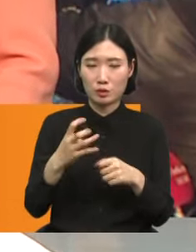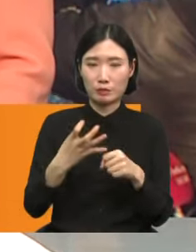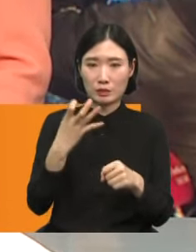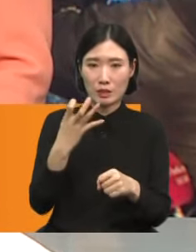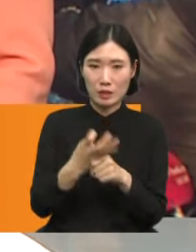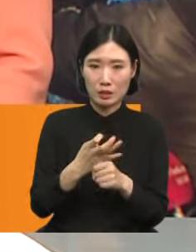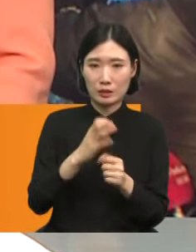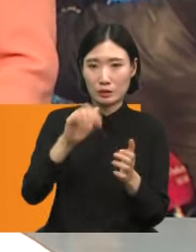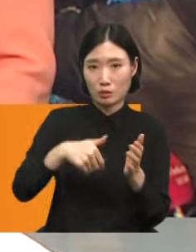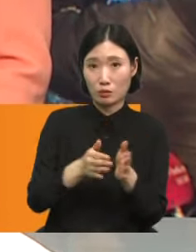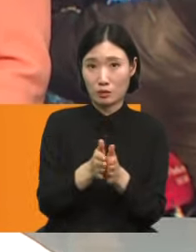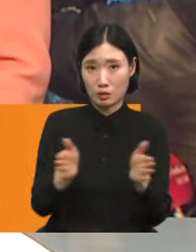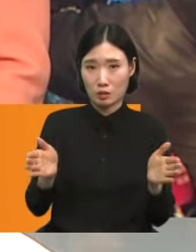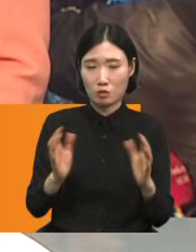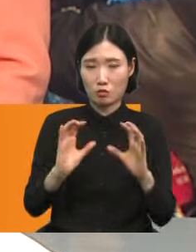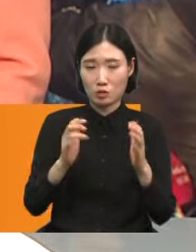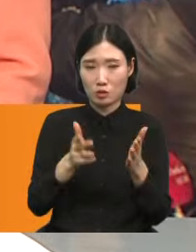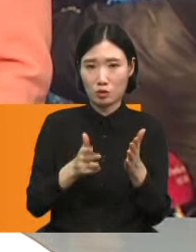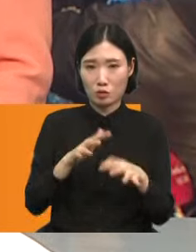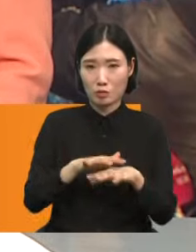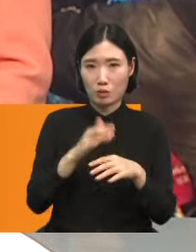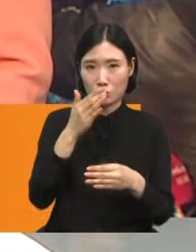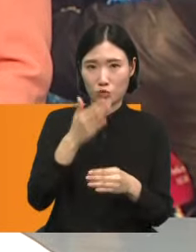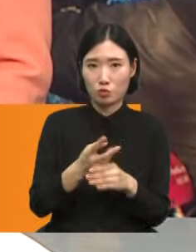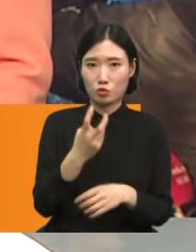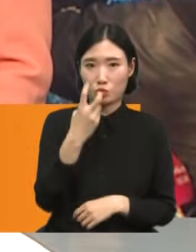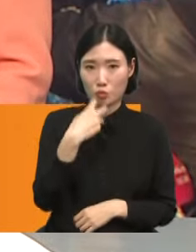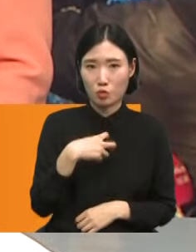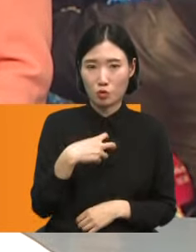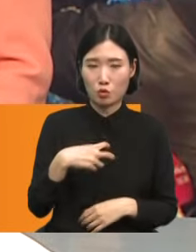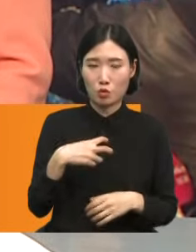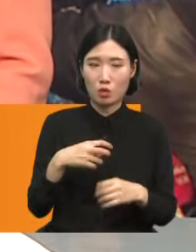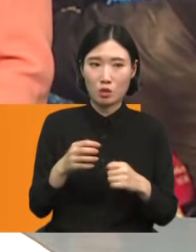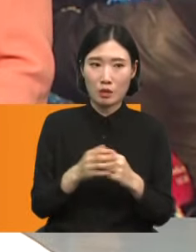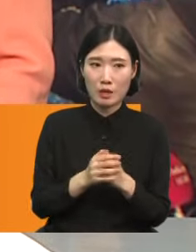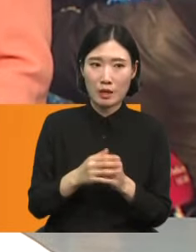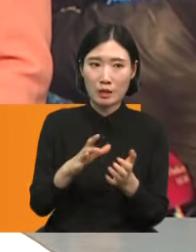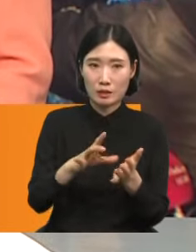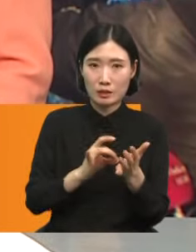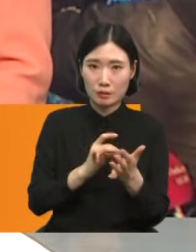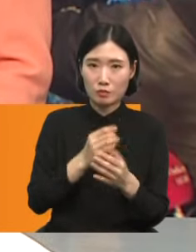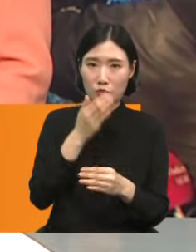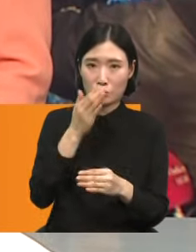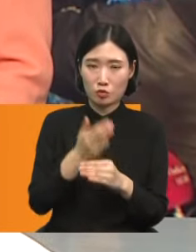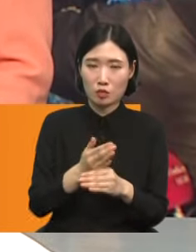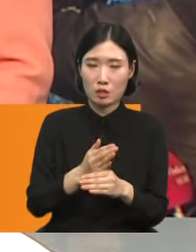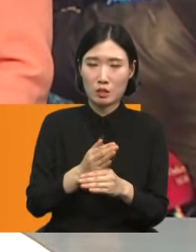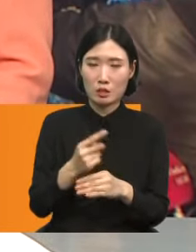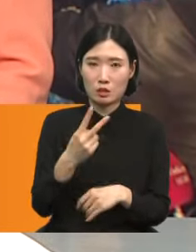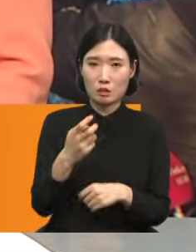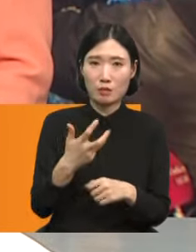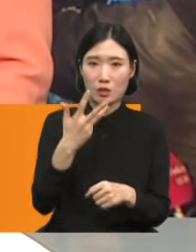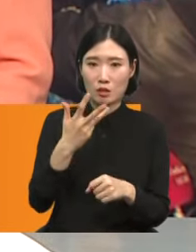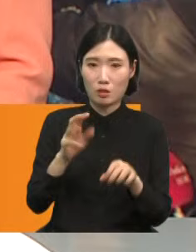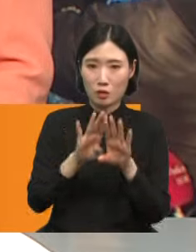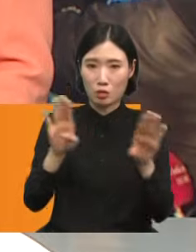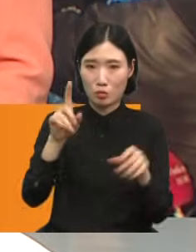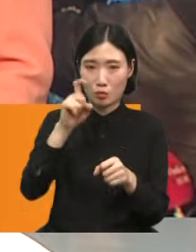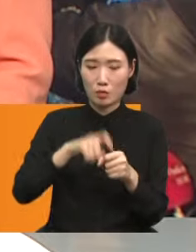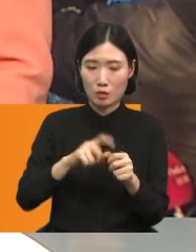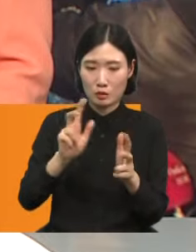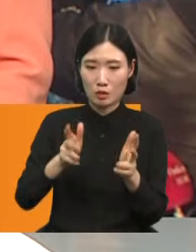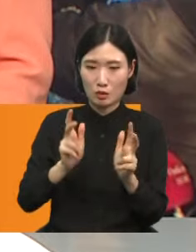만에 착공했습니다. 국가철도망 중 중부권의 동서측 핵심 노선 중 하나로 2028년 개통을 목표로